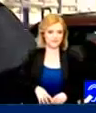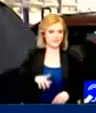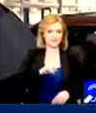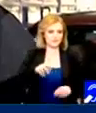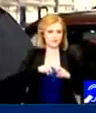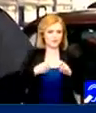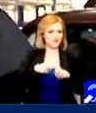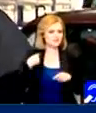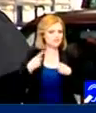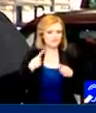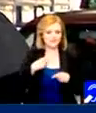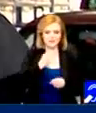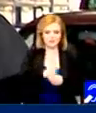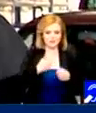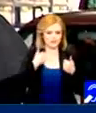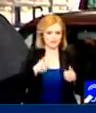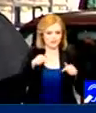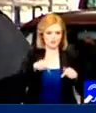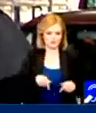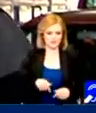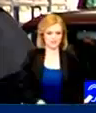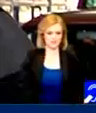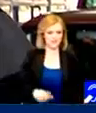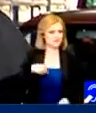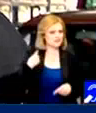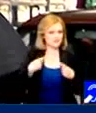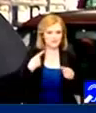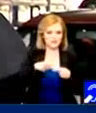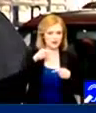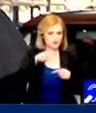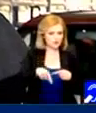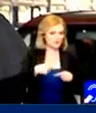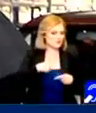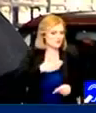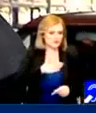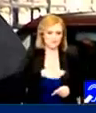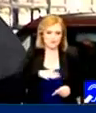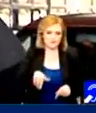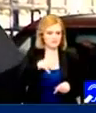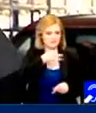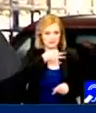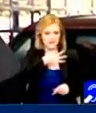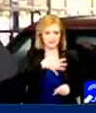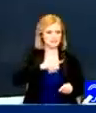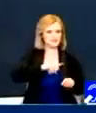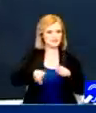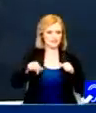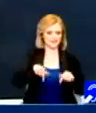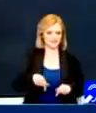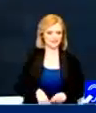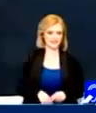вами. Они всегда работают хорошо здесь. Я всегда здесь проезжаю и мне нравится здесь быстрее.